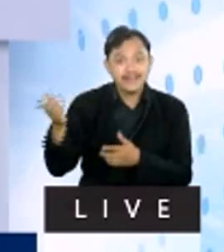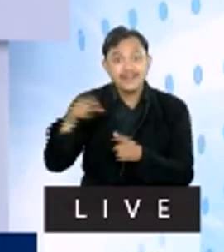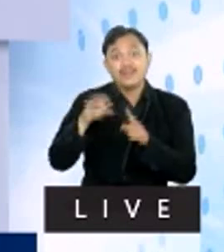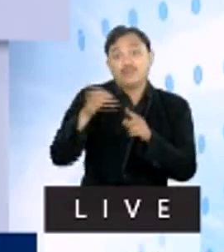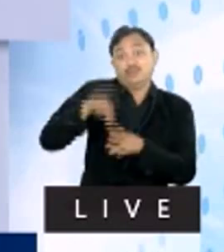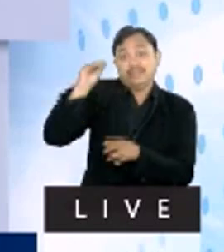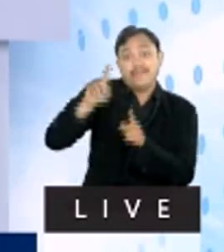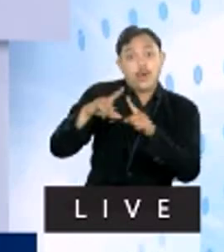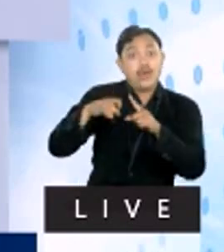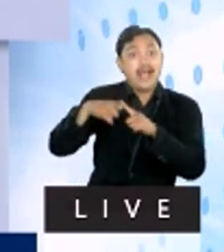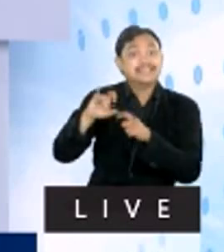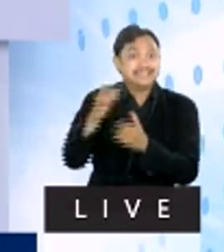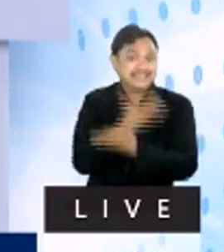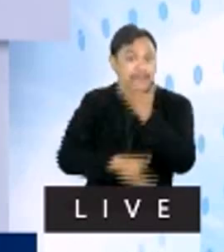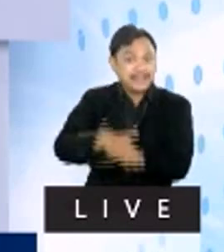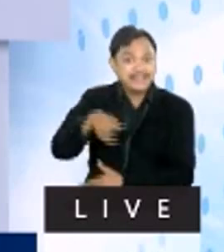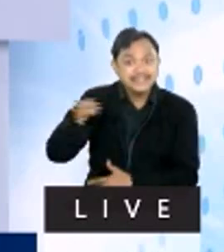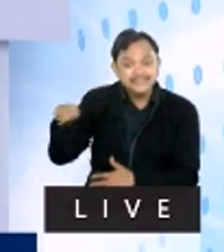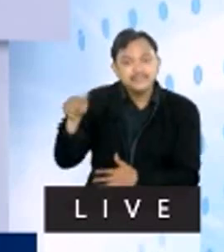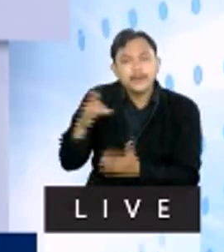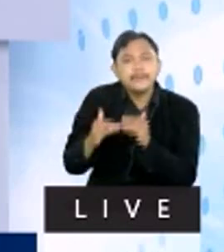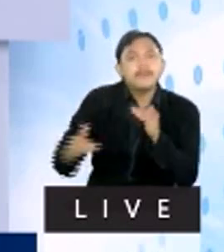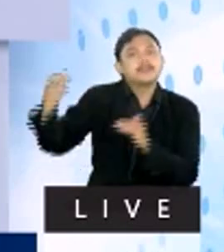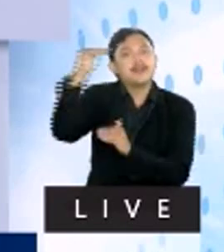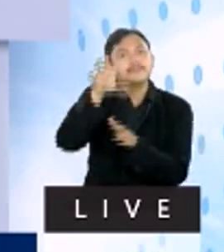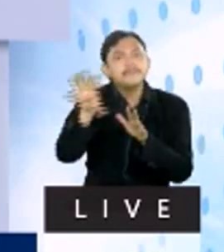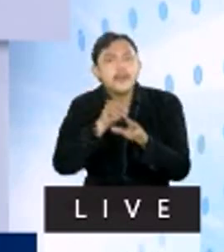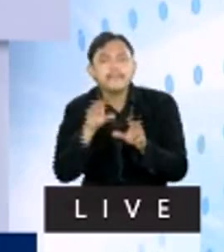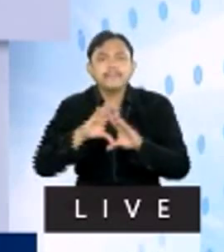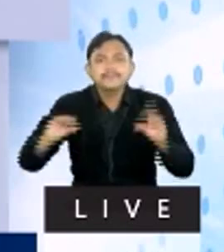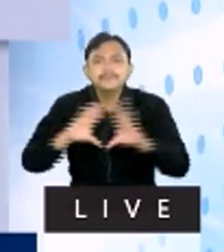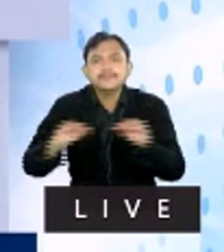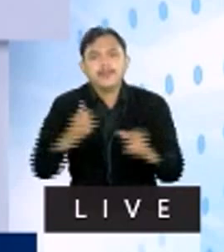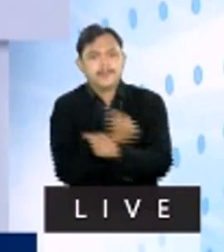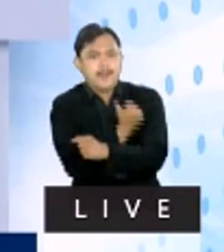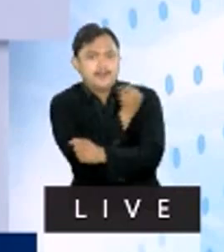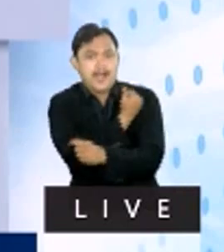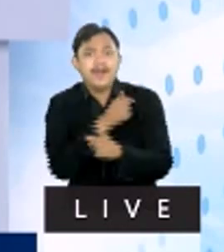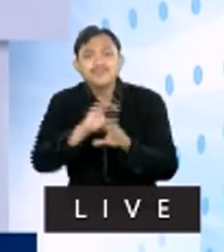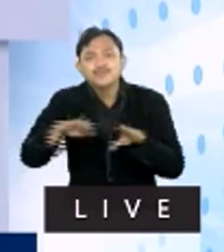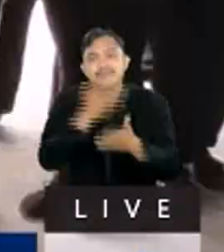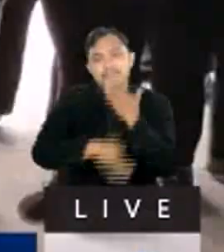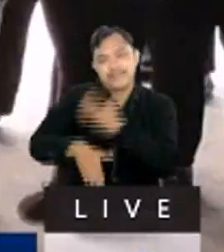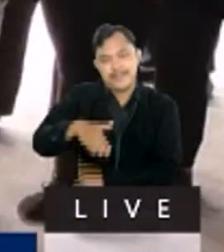Vokasi Disabilitas ini dapat meningkatkan penyerapan tenaga kerja disabilitas.